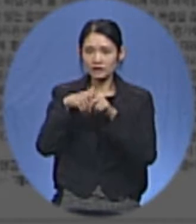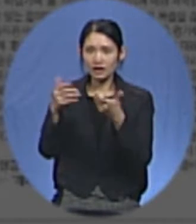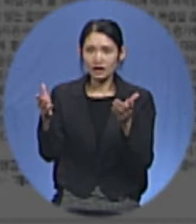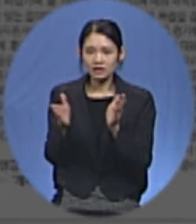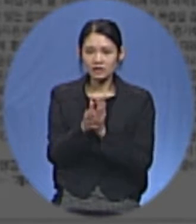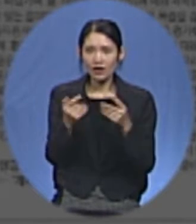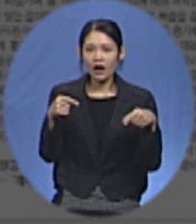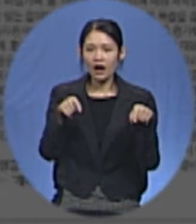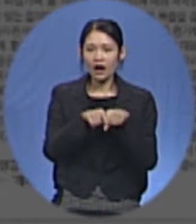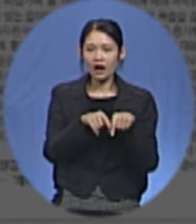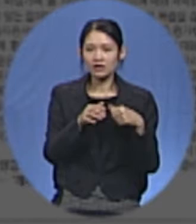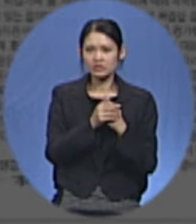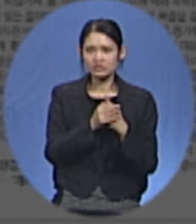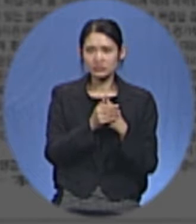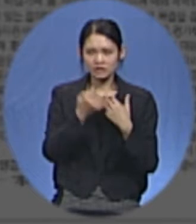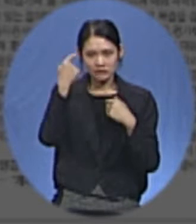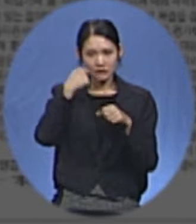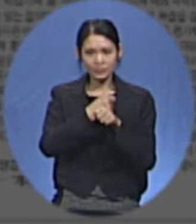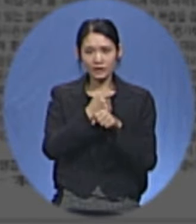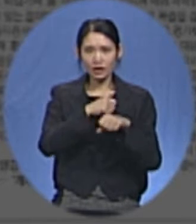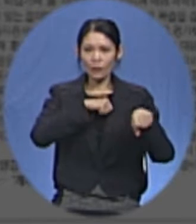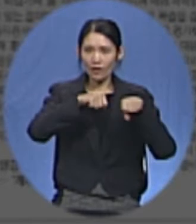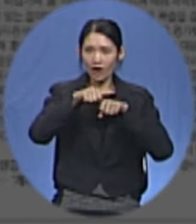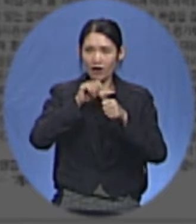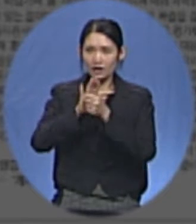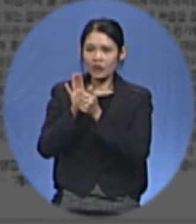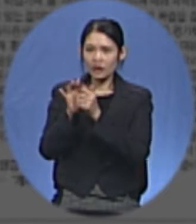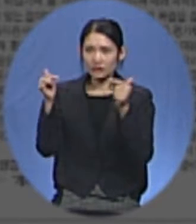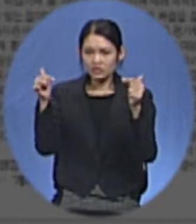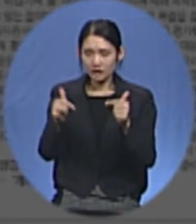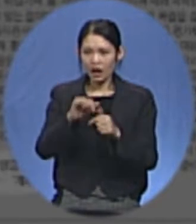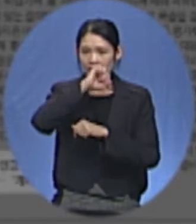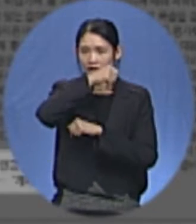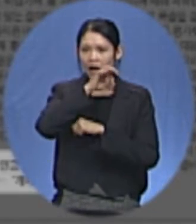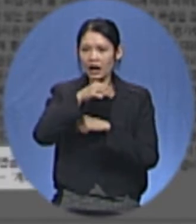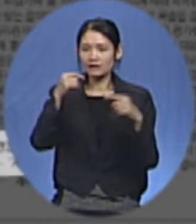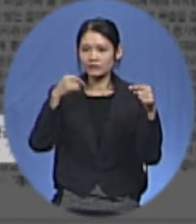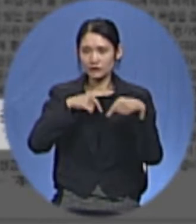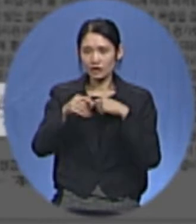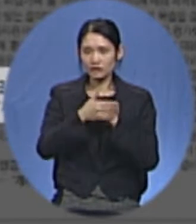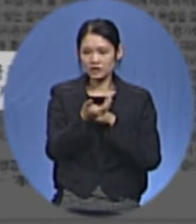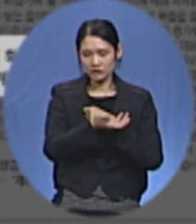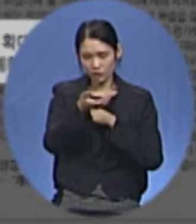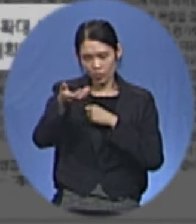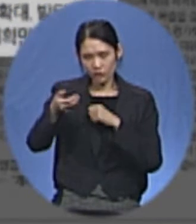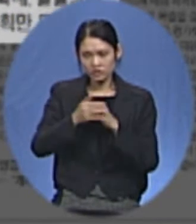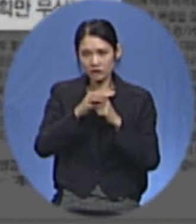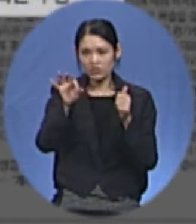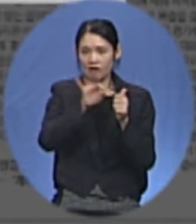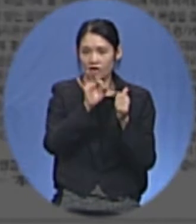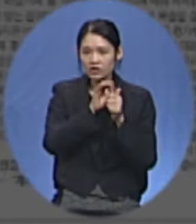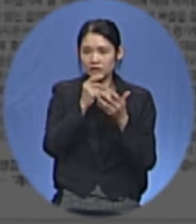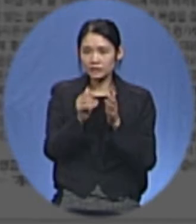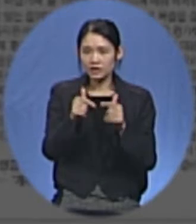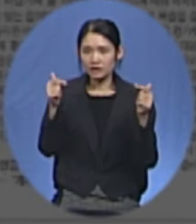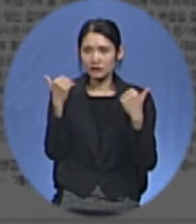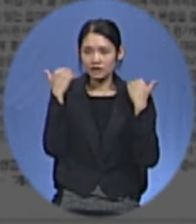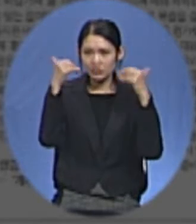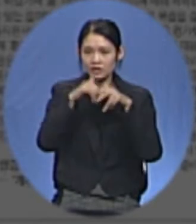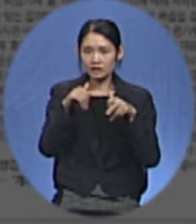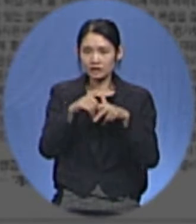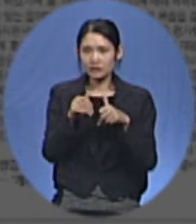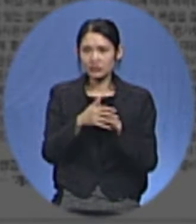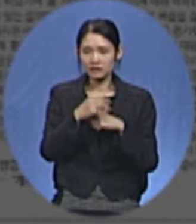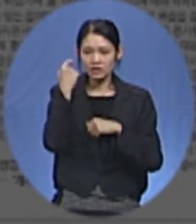동상이몽, 활동지원 서비스 확대 정책은 삭감 정책, 이동권 증진, 연금 확대, 발달장애인 권리